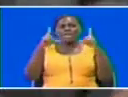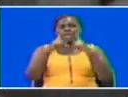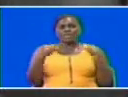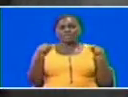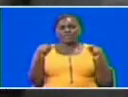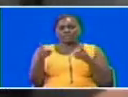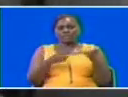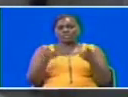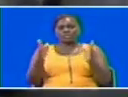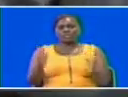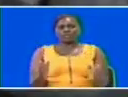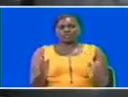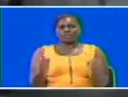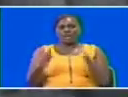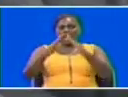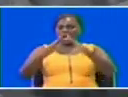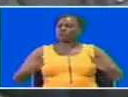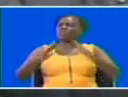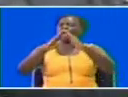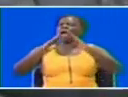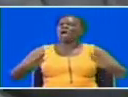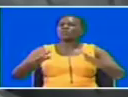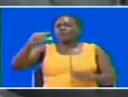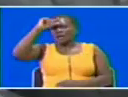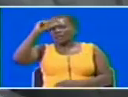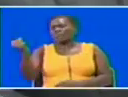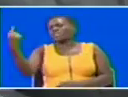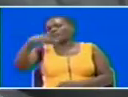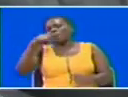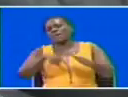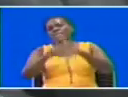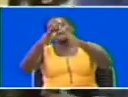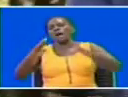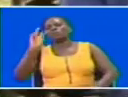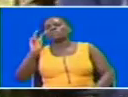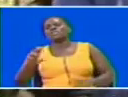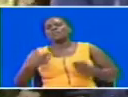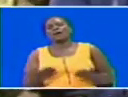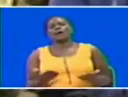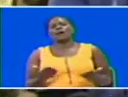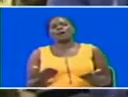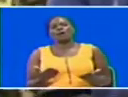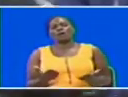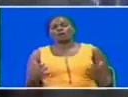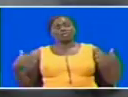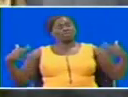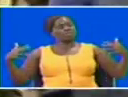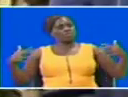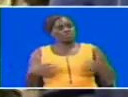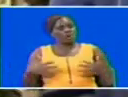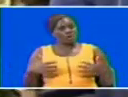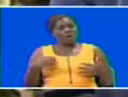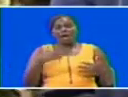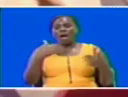ma coordinator. Ati tulijengewa. Tulijengewa, si serikali kuja ingia kwa hiyo manyumba waone kwenye tunakaa. Kali iko na